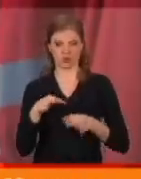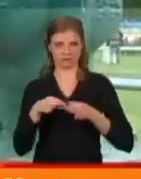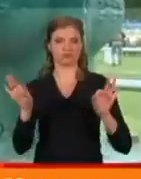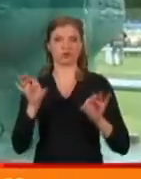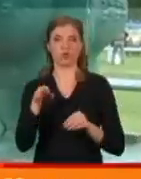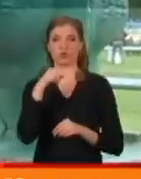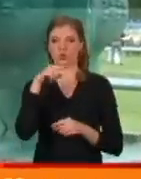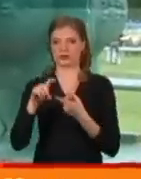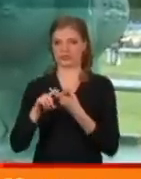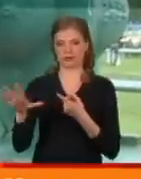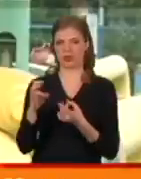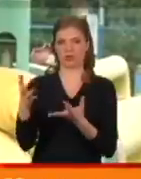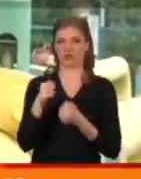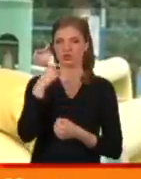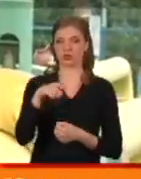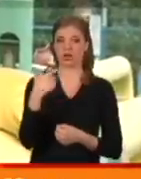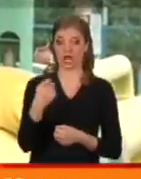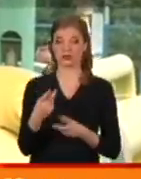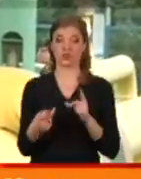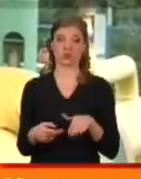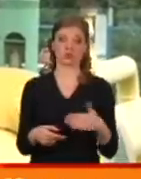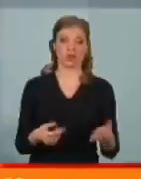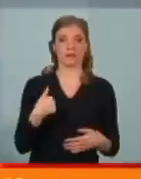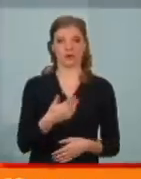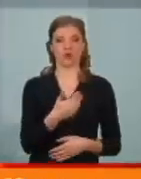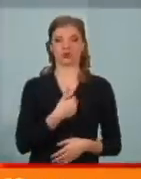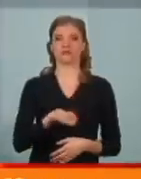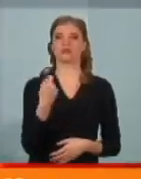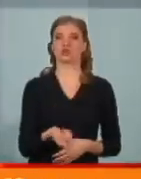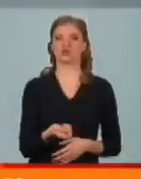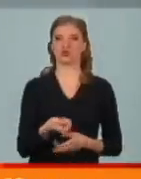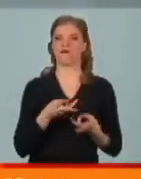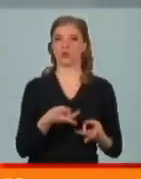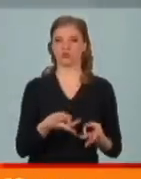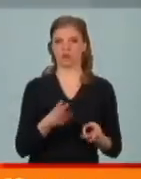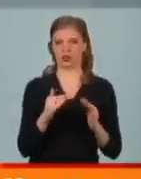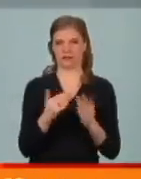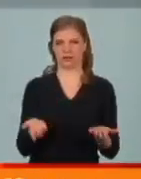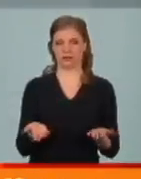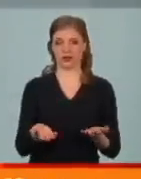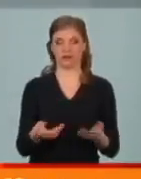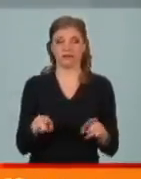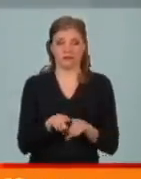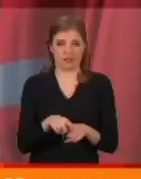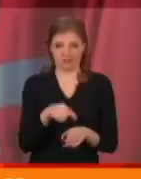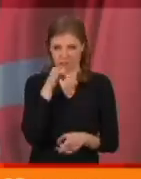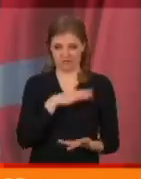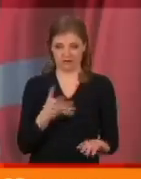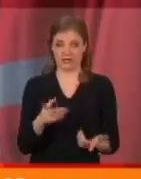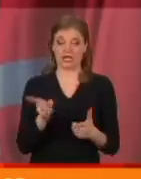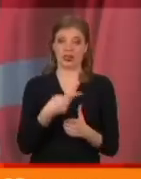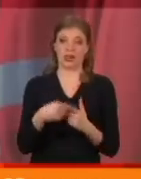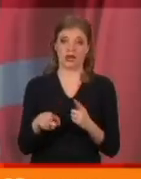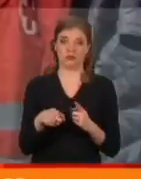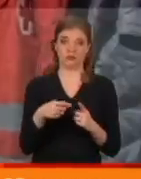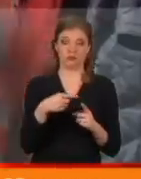от России и не получали российский газ, а с другой стороны, мы хотим дешевое отопление в домах. Но так не может быть. Либо крестик,